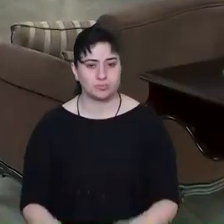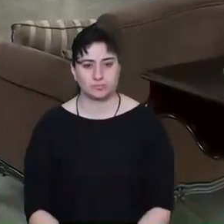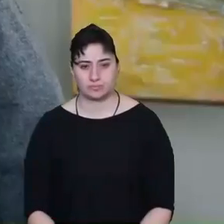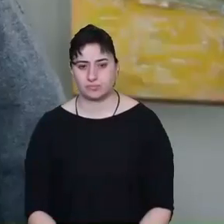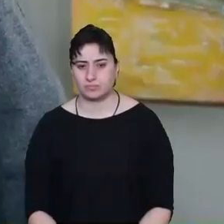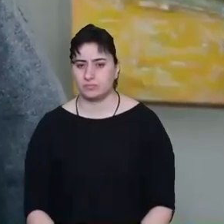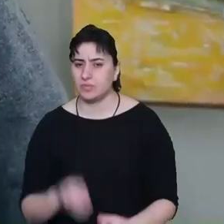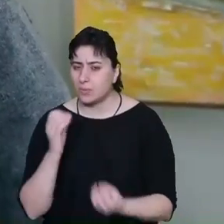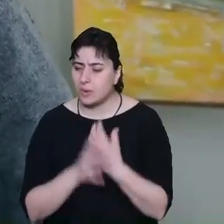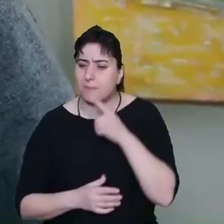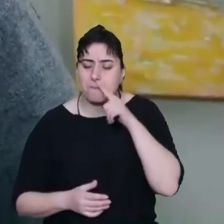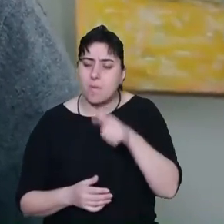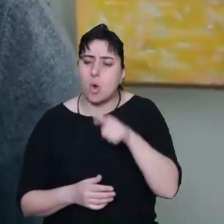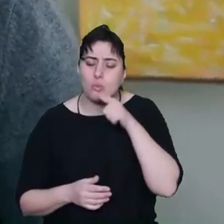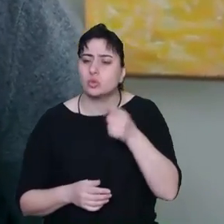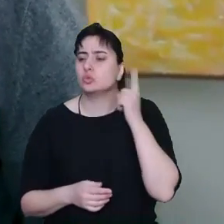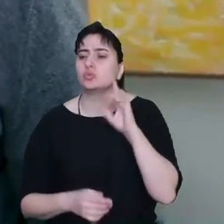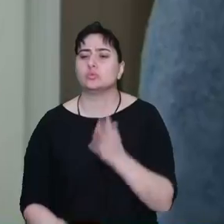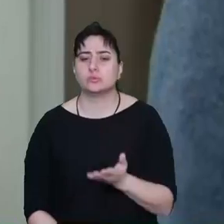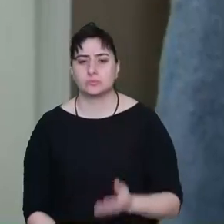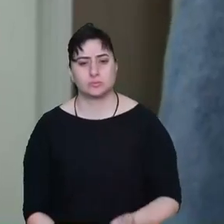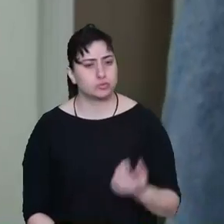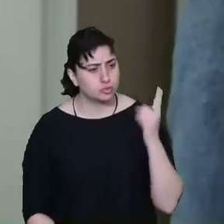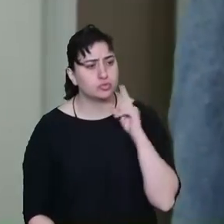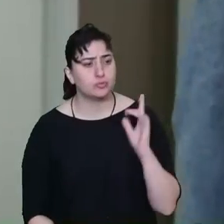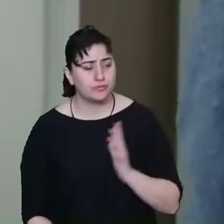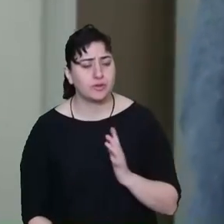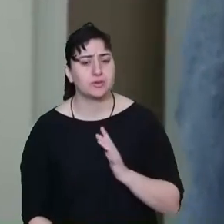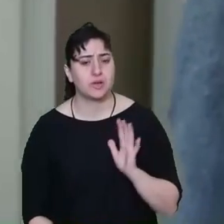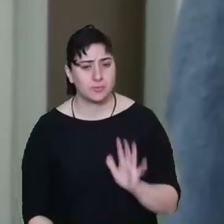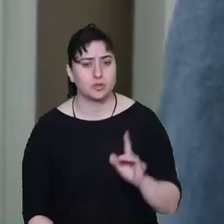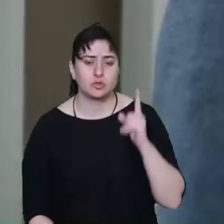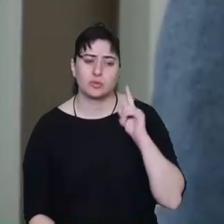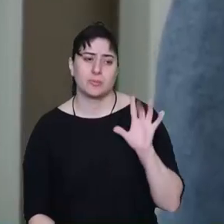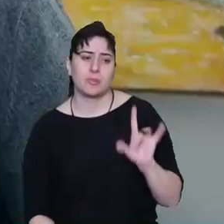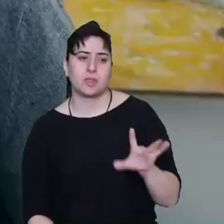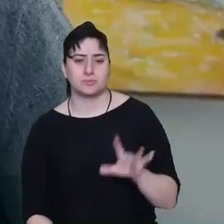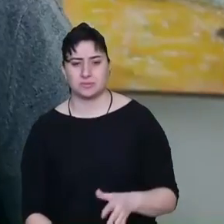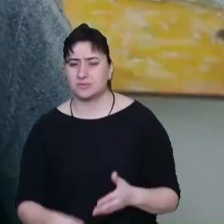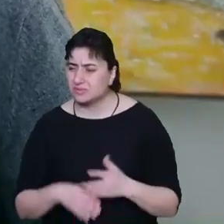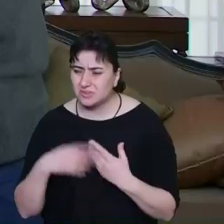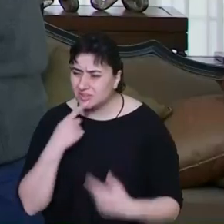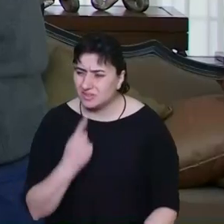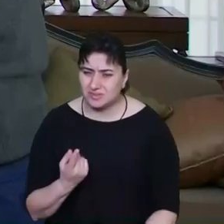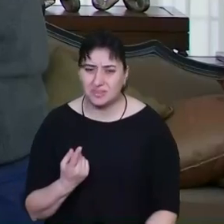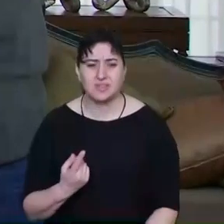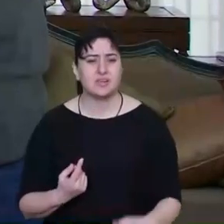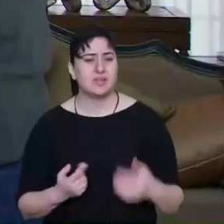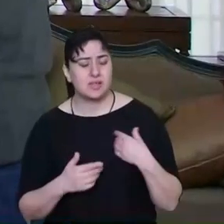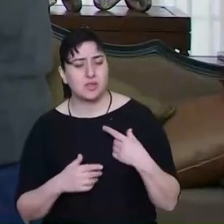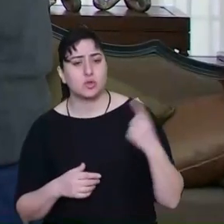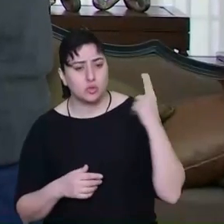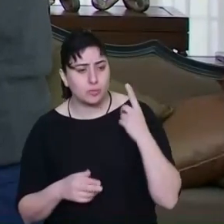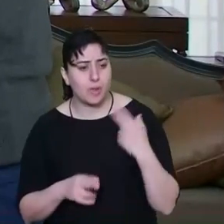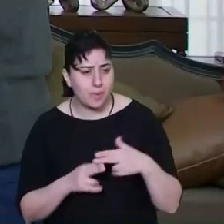Şişt, bana bak, sabahtan beri bağırıp duruyordum ya. Duymuyor musun sen? Ya duyuyorum da, duymamasından geliyorum. Ne diyorsun nasıl? Yani duydum,